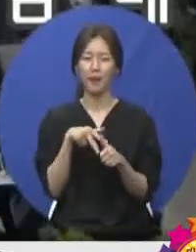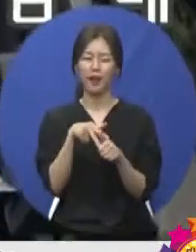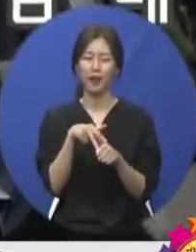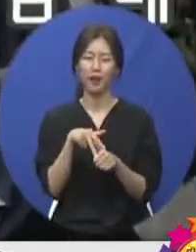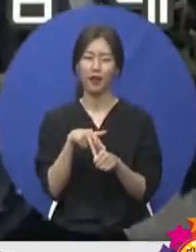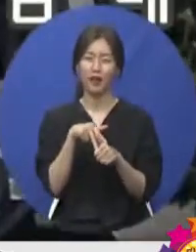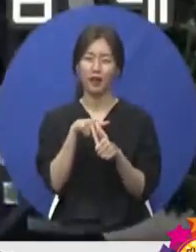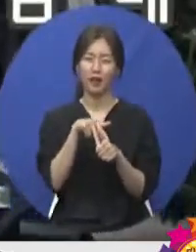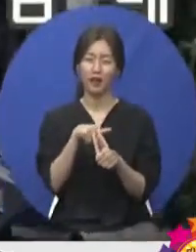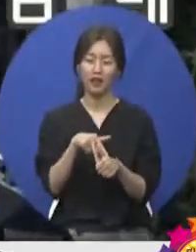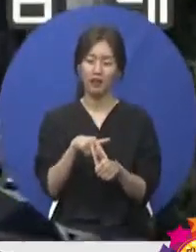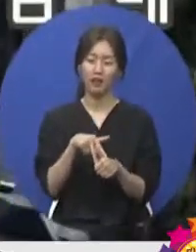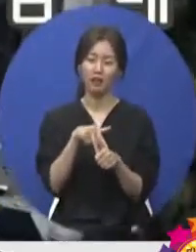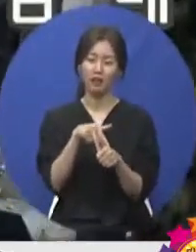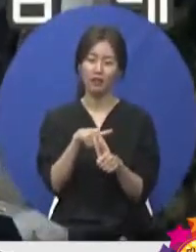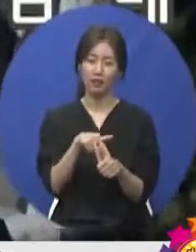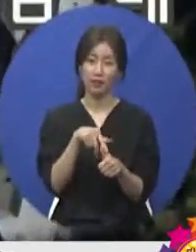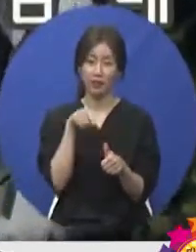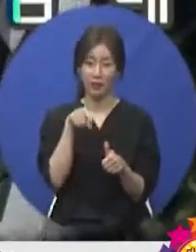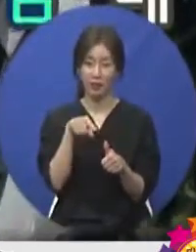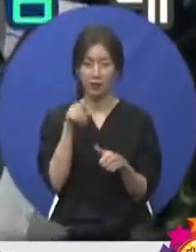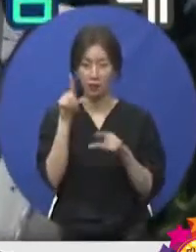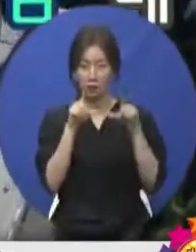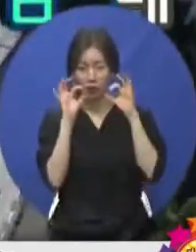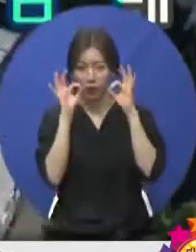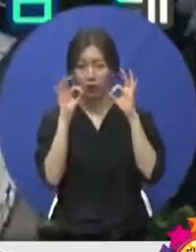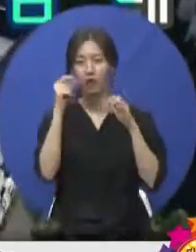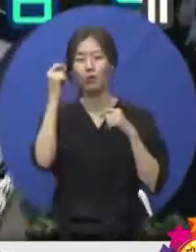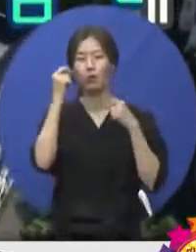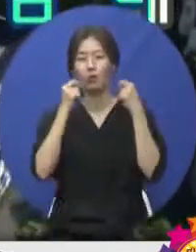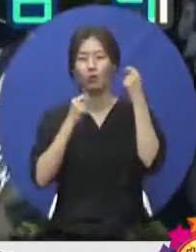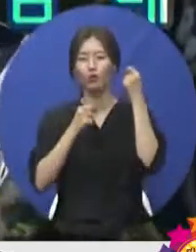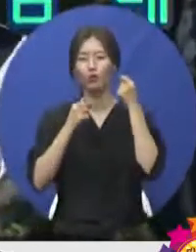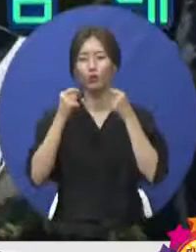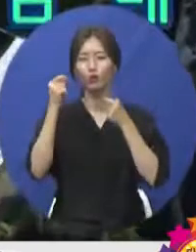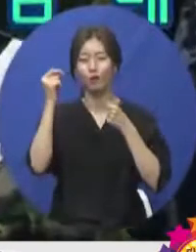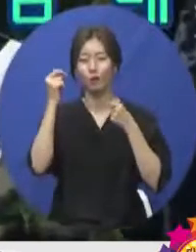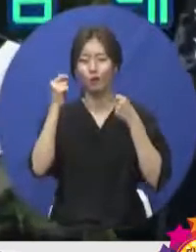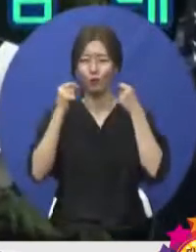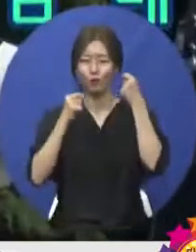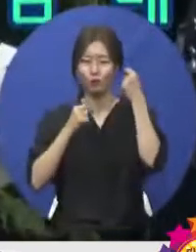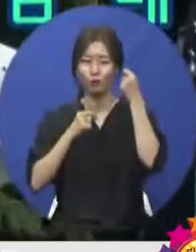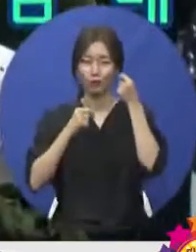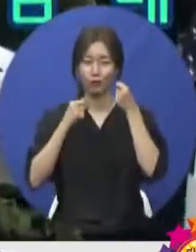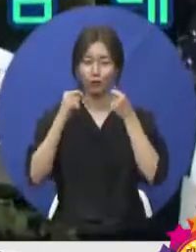고갯말을 나비마저 울고 넘네.